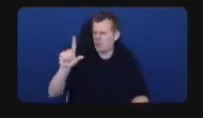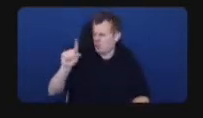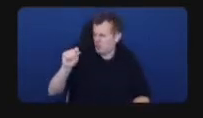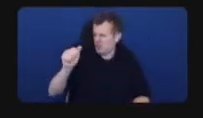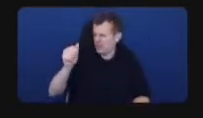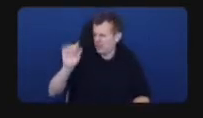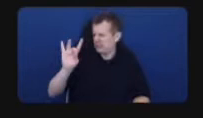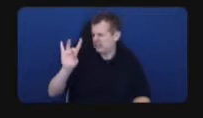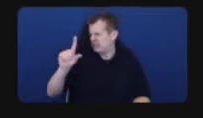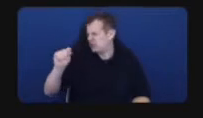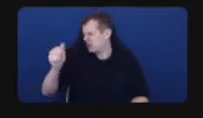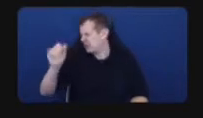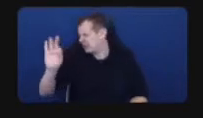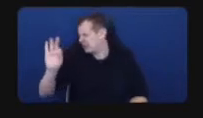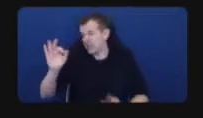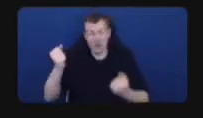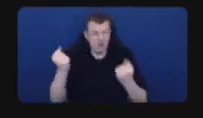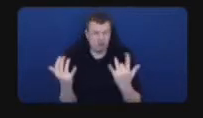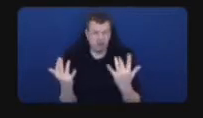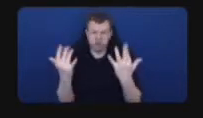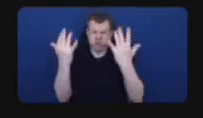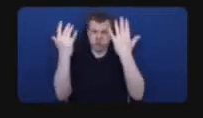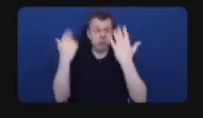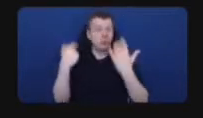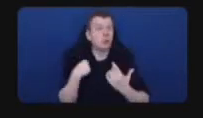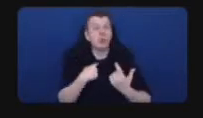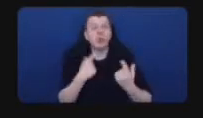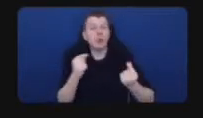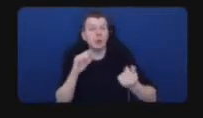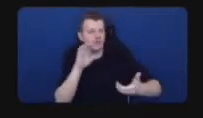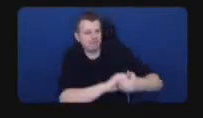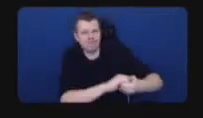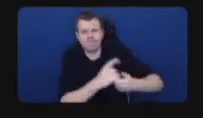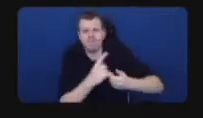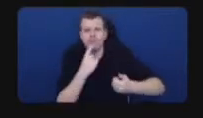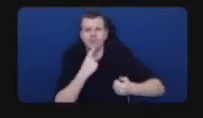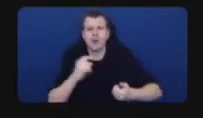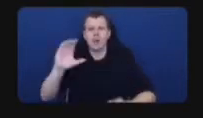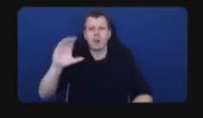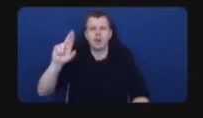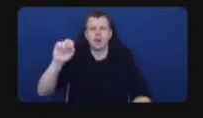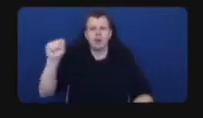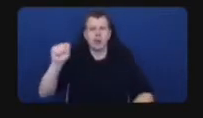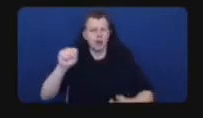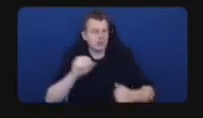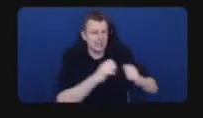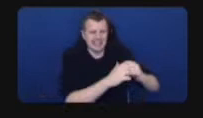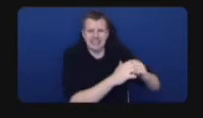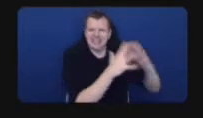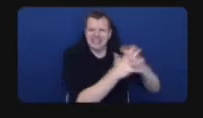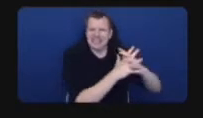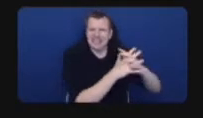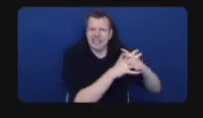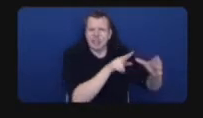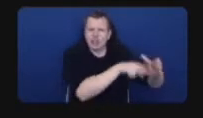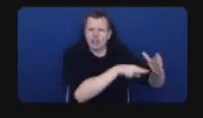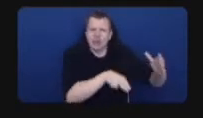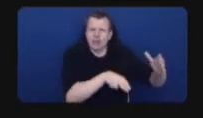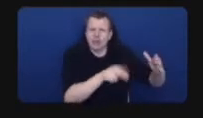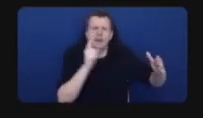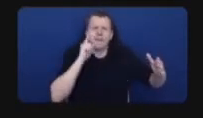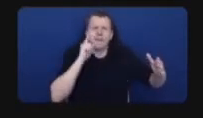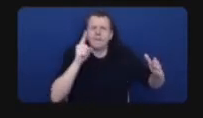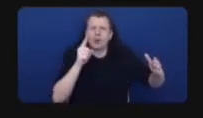在是十二月份，这个是有火灾，是2018年或者2019年。